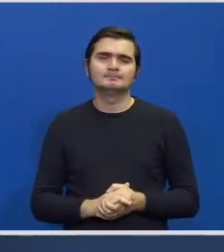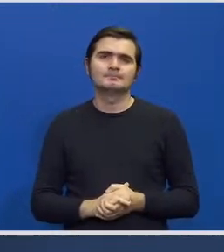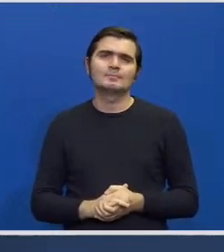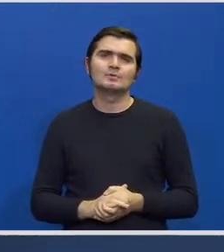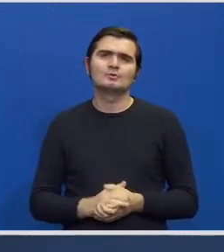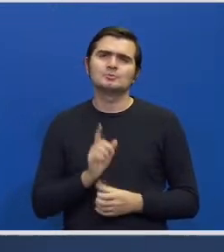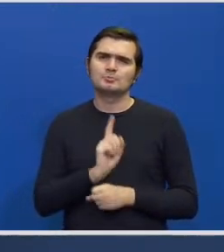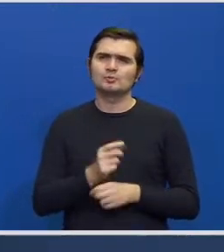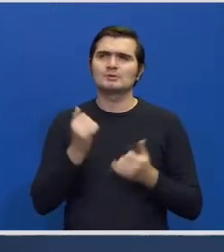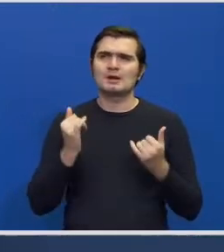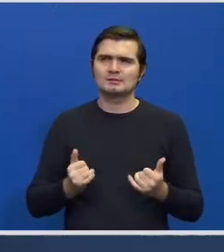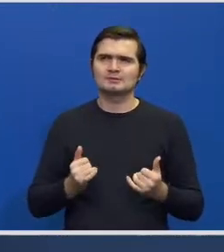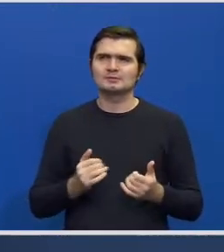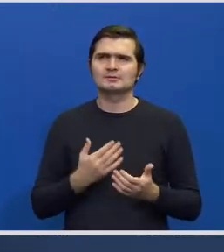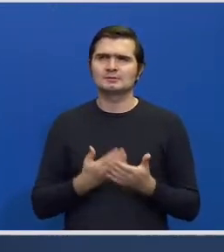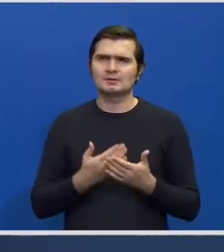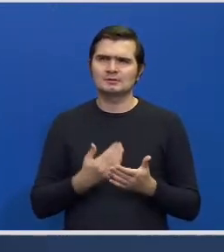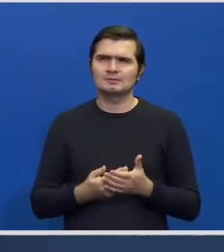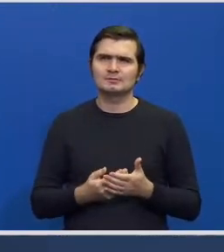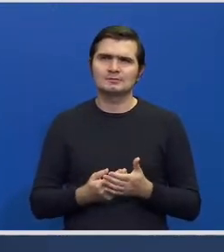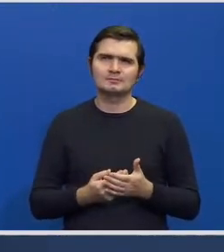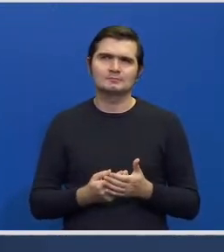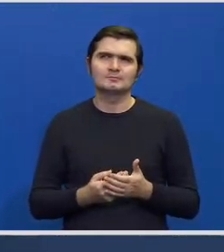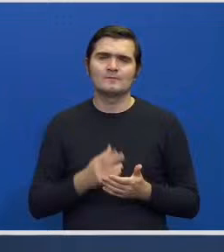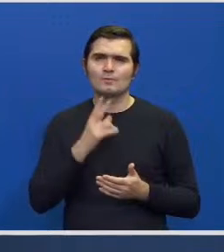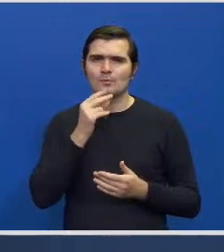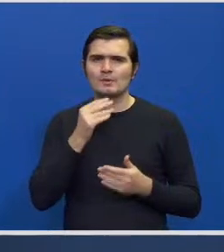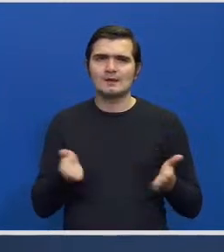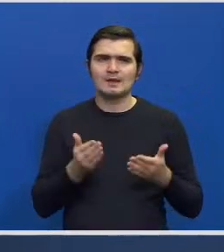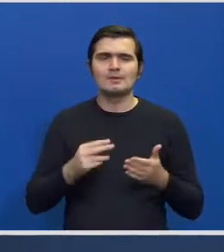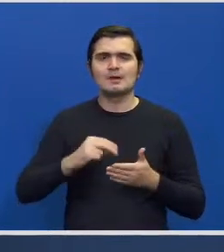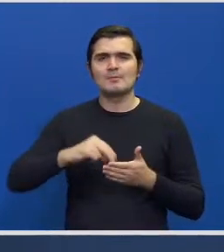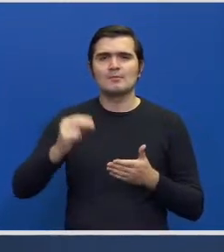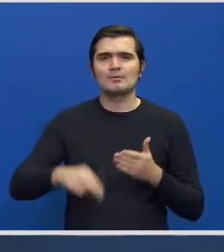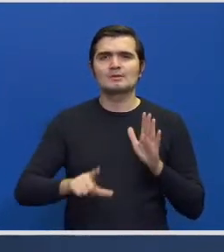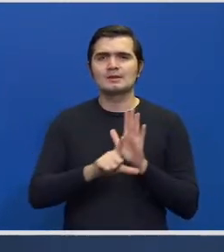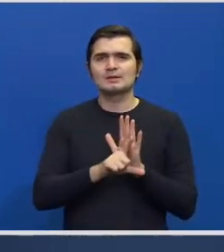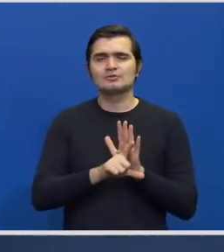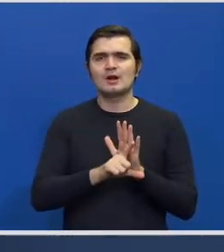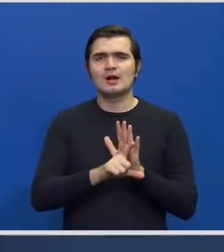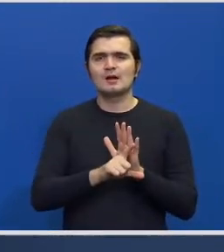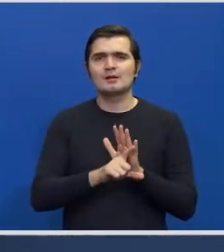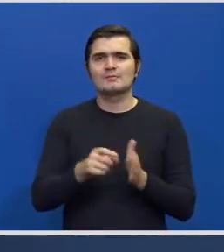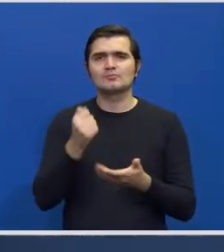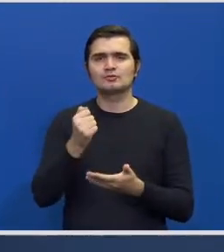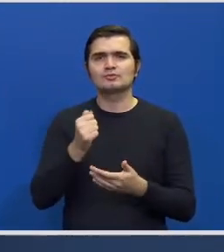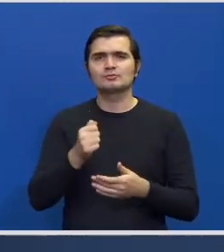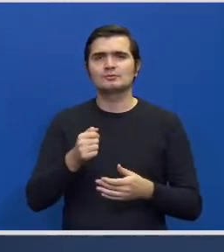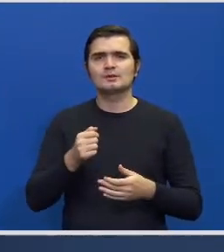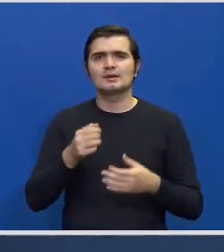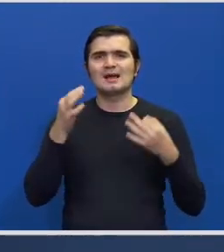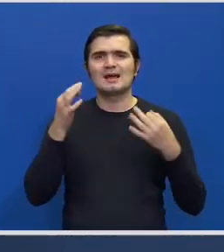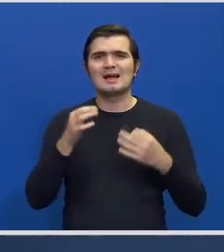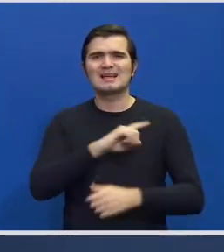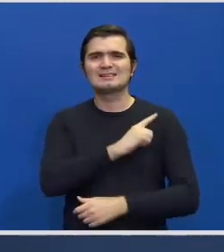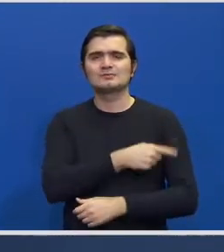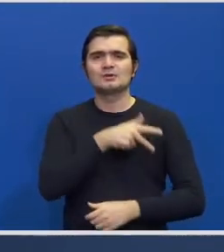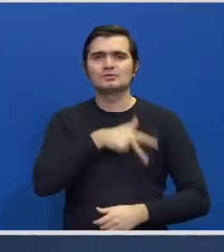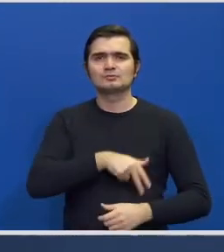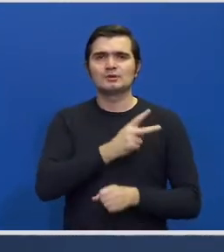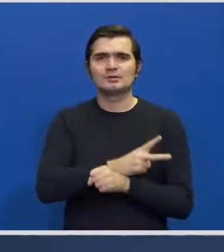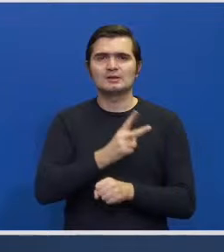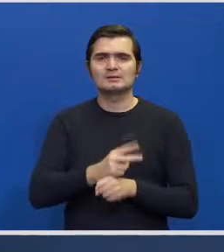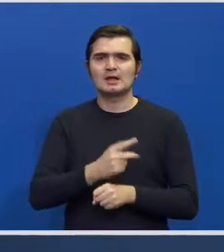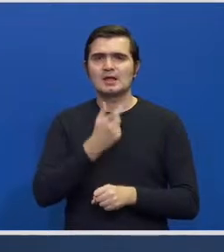la Înalta Curte de Casație și Justiție. De asemenea, tot astăzi, ca să trec mai repede, am aprobat și legea, proiectul legii